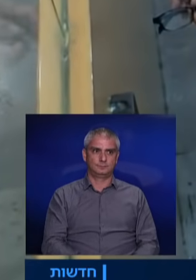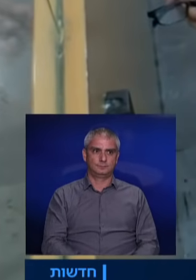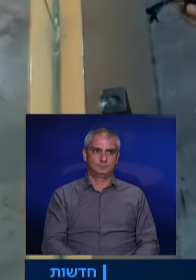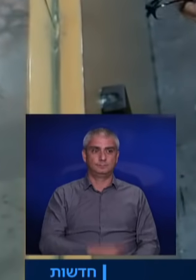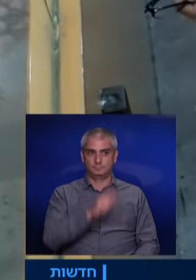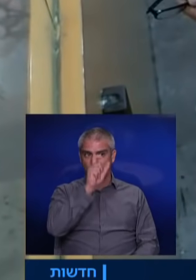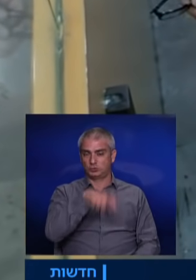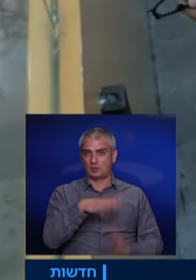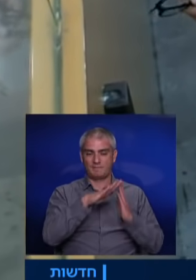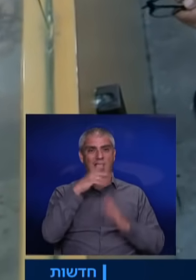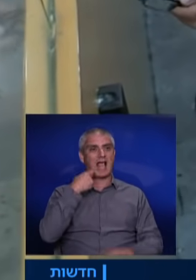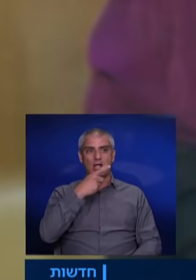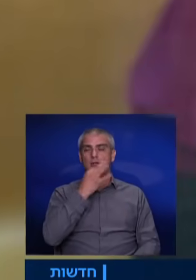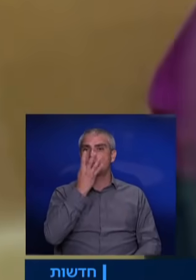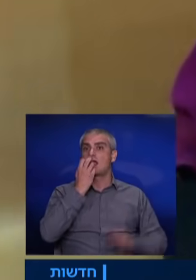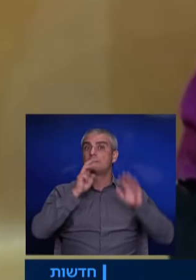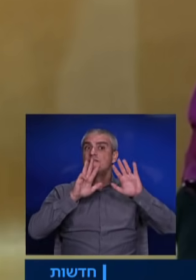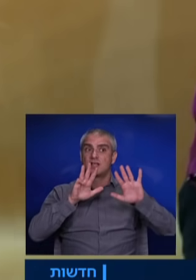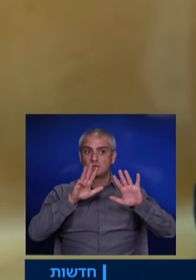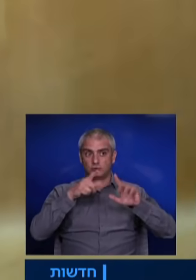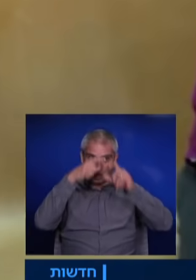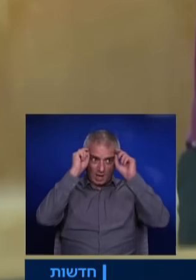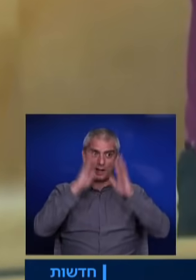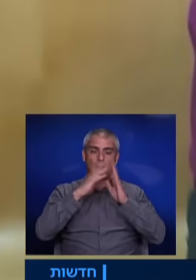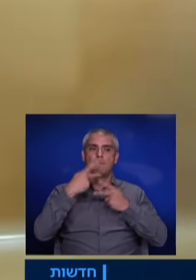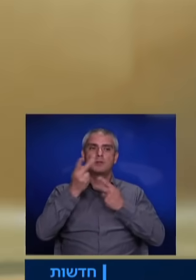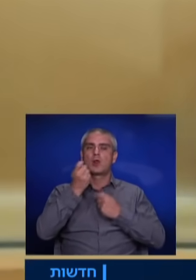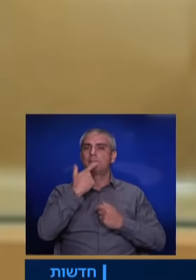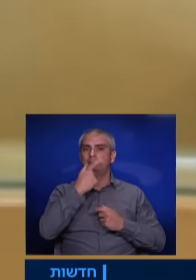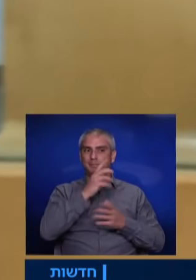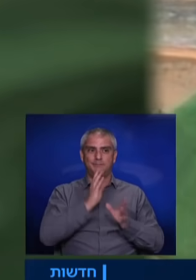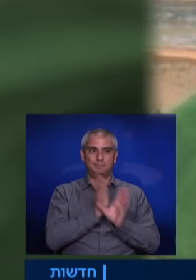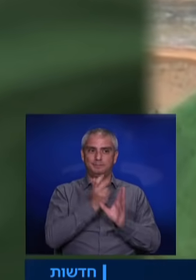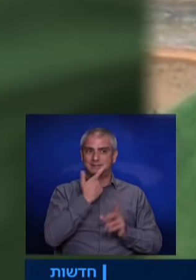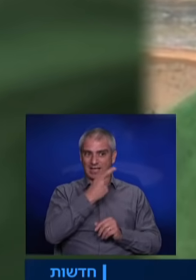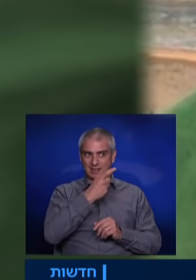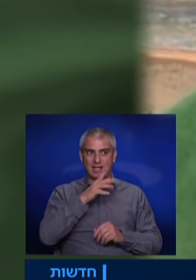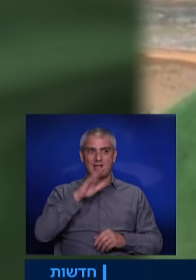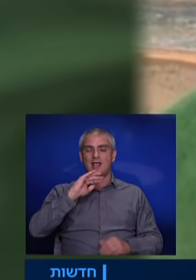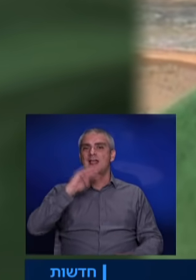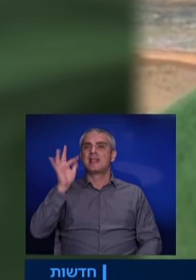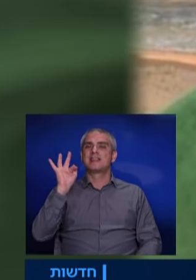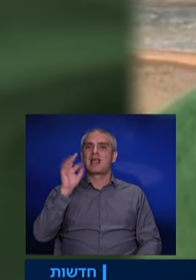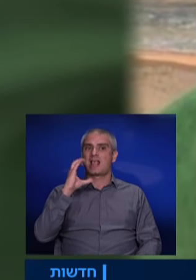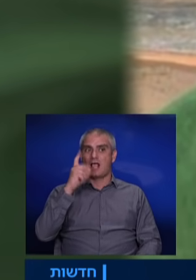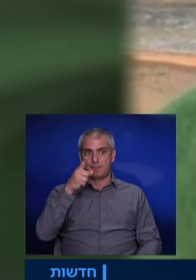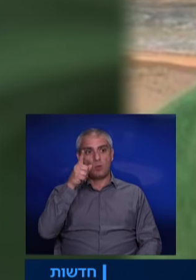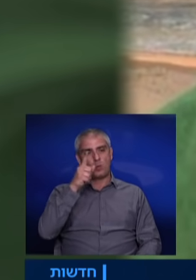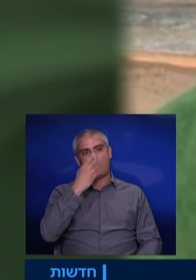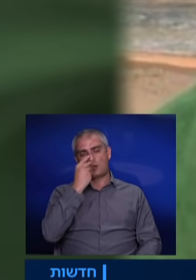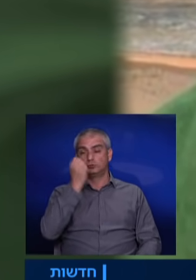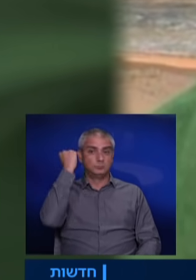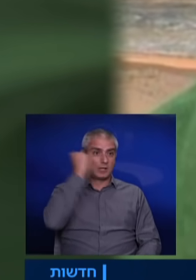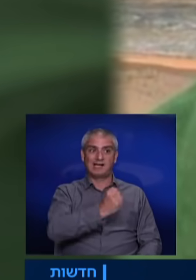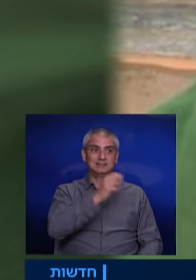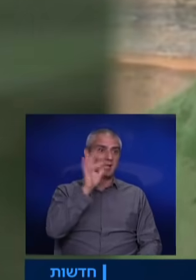זהו תושב הקריות, בן 49, אח בבית החולים הפסיכיאטרי מעלה קרמל, בטירת קרמל. החשוד שרצח את